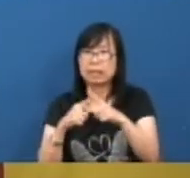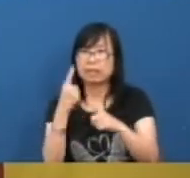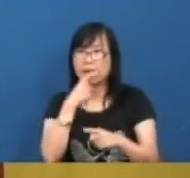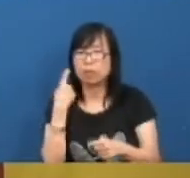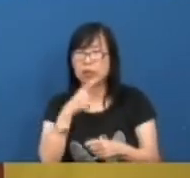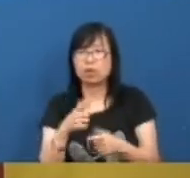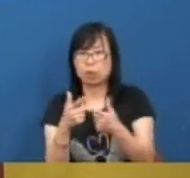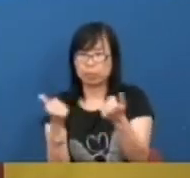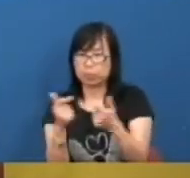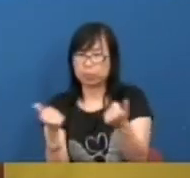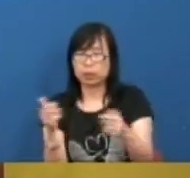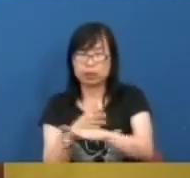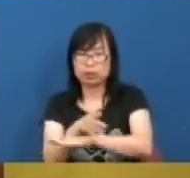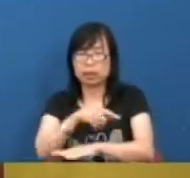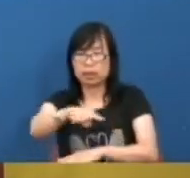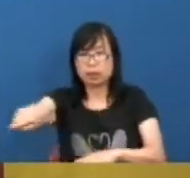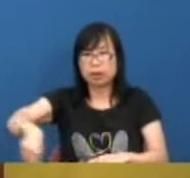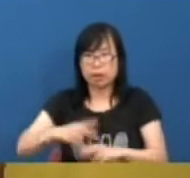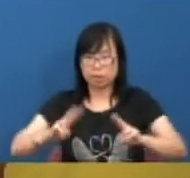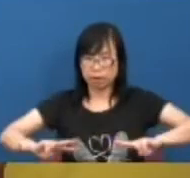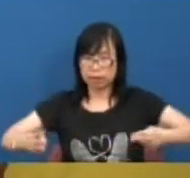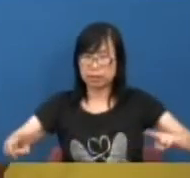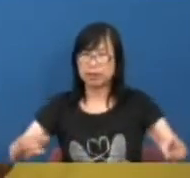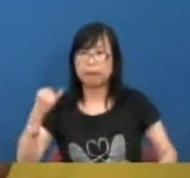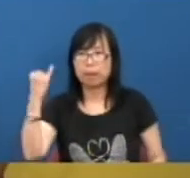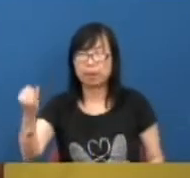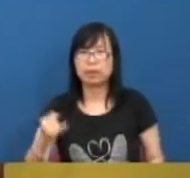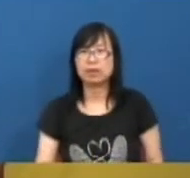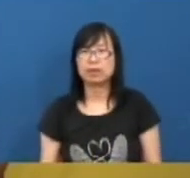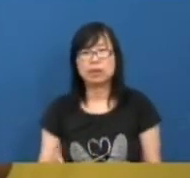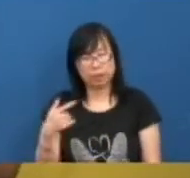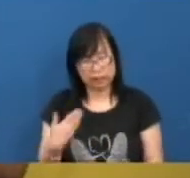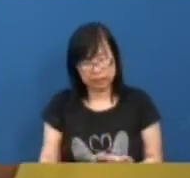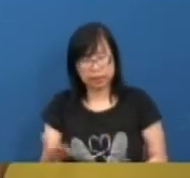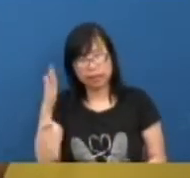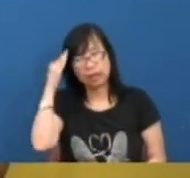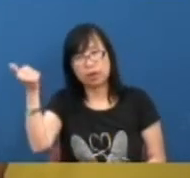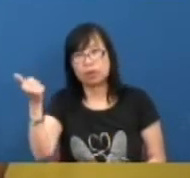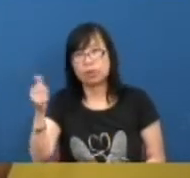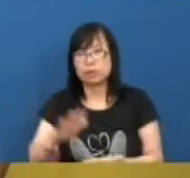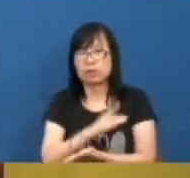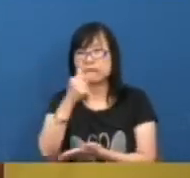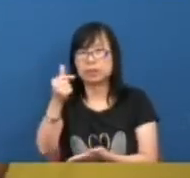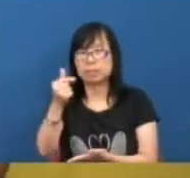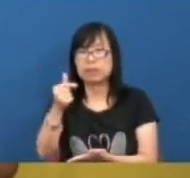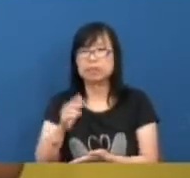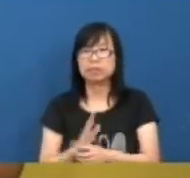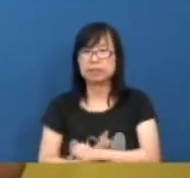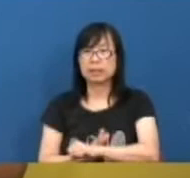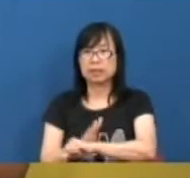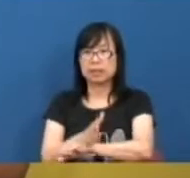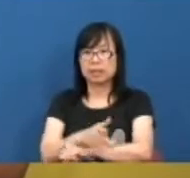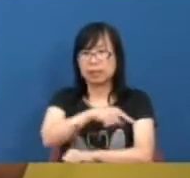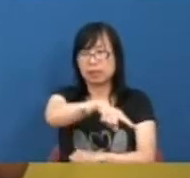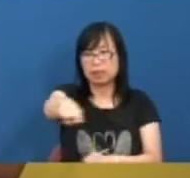的話咧，個社區嘅發展就有問題。不過咧就慶幸啦，而家即係都過咗十年啦，咁即係個社會市